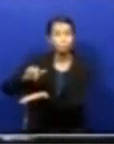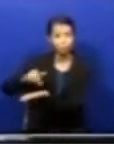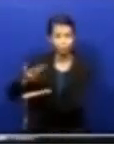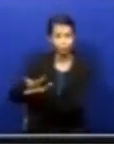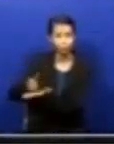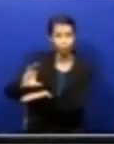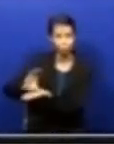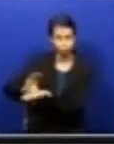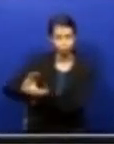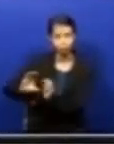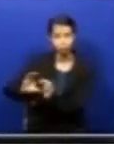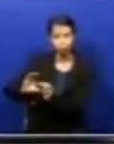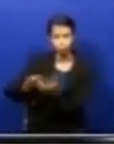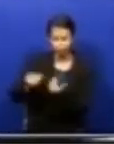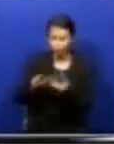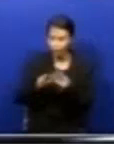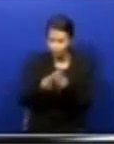อยู่ในรายงาน